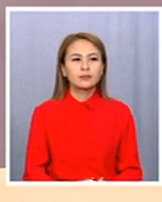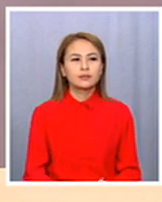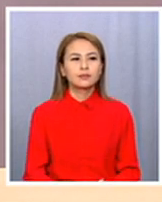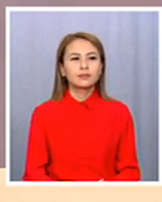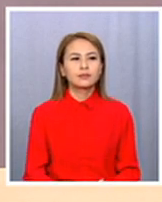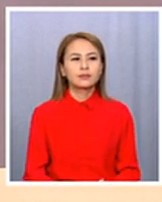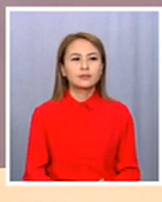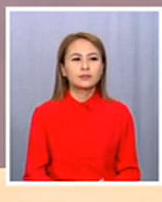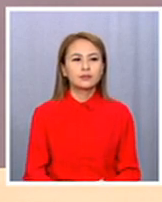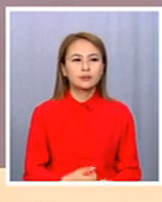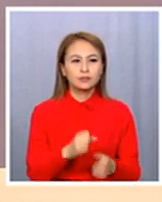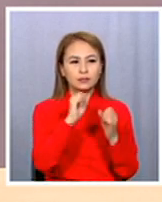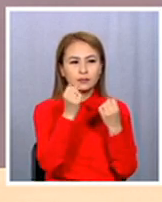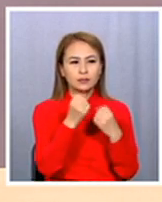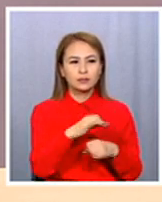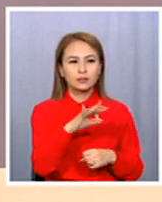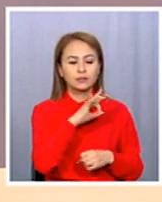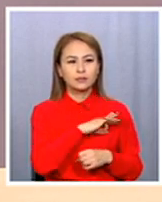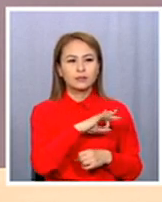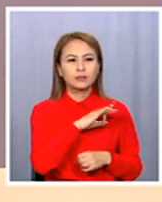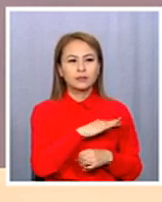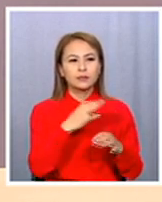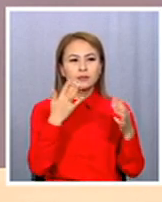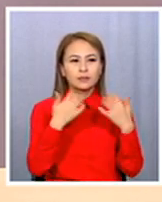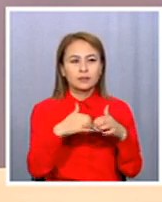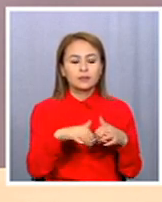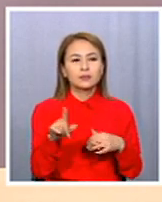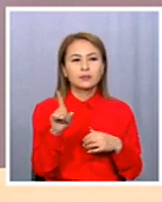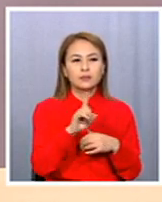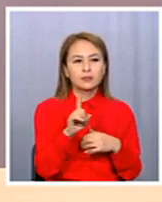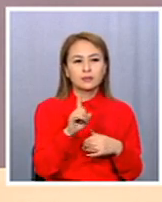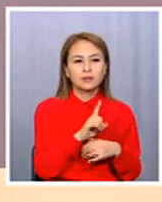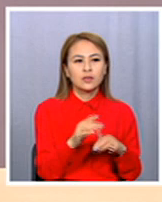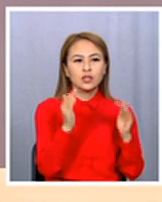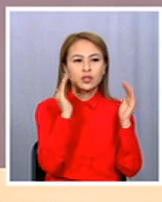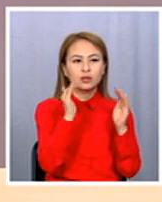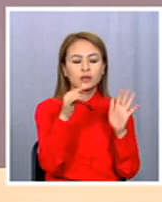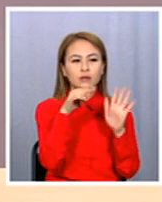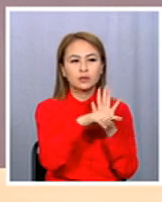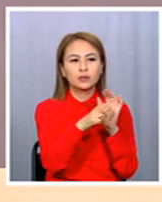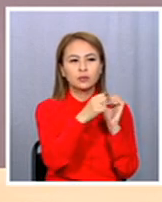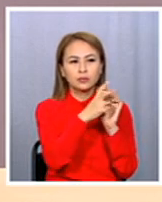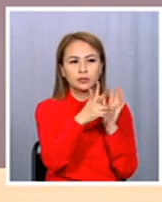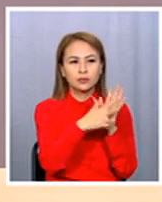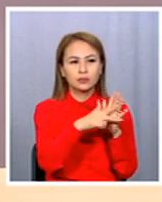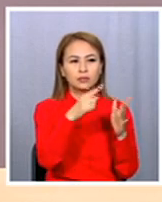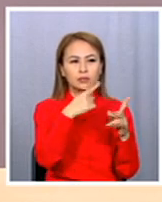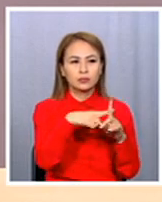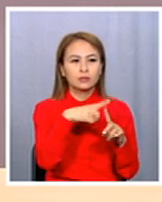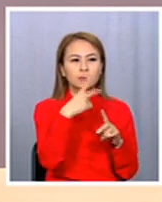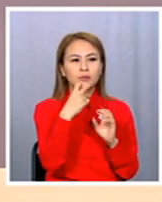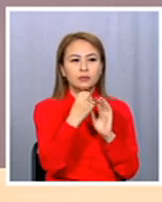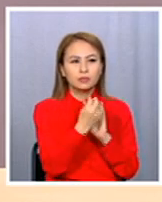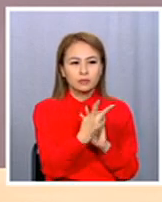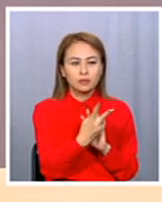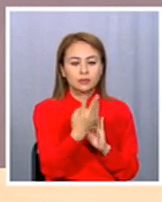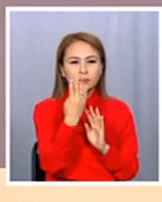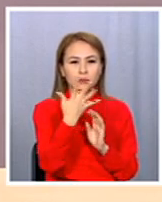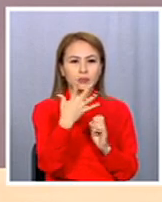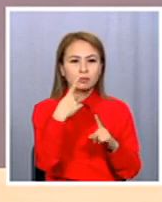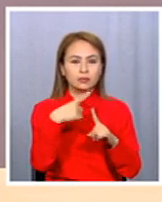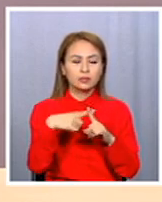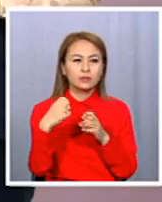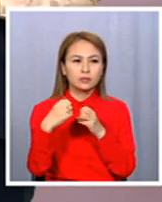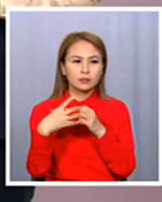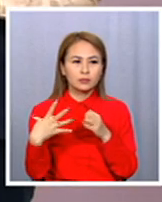аударайық. Жылдам әрі тиімді есептеу үшін жақшаның ішіне 18 бен 12-ні 45 пен 15